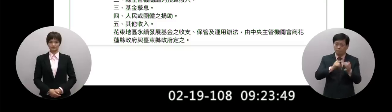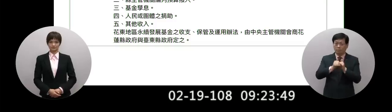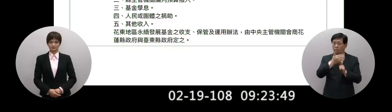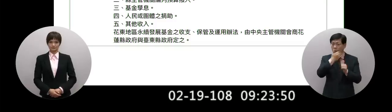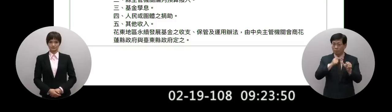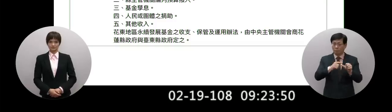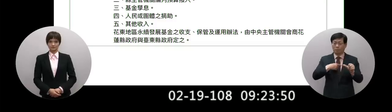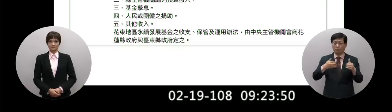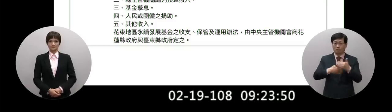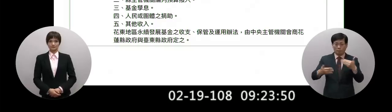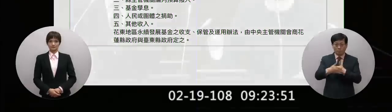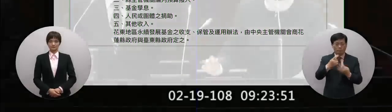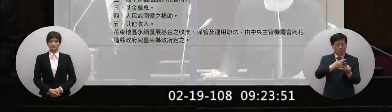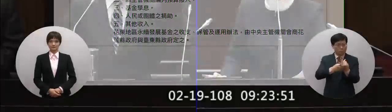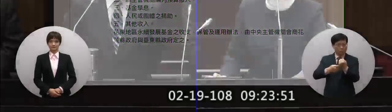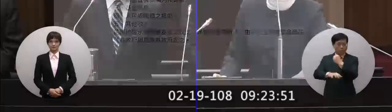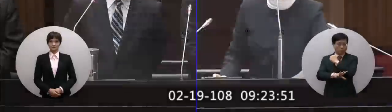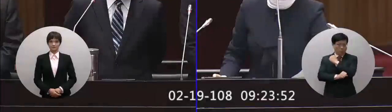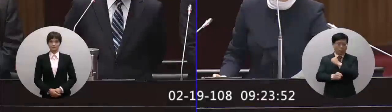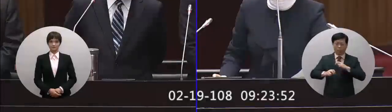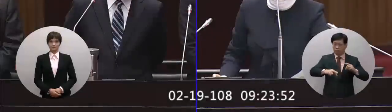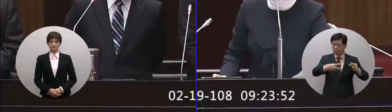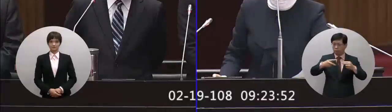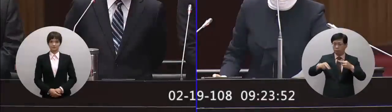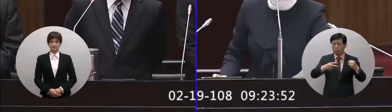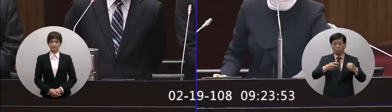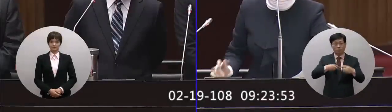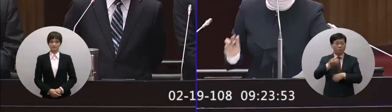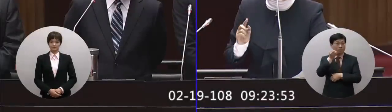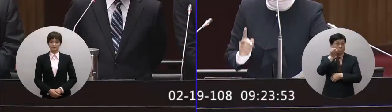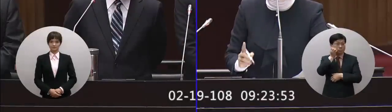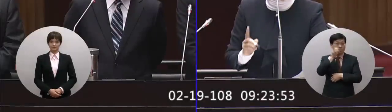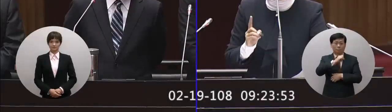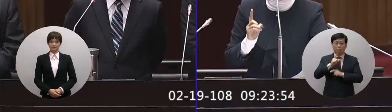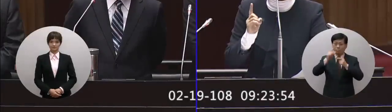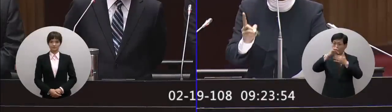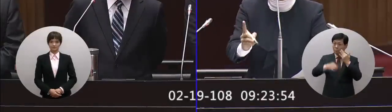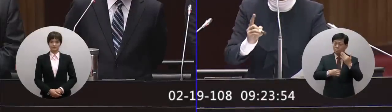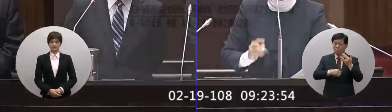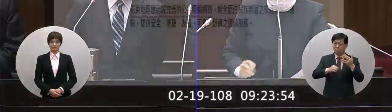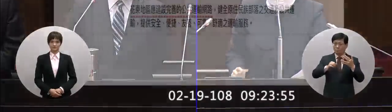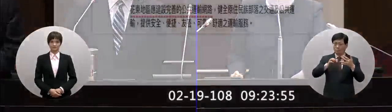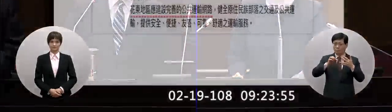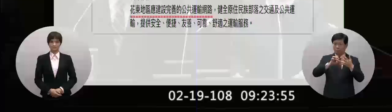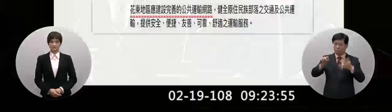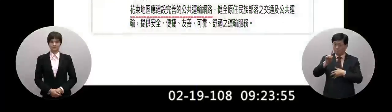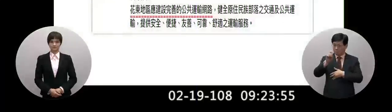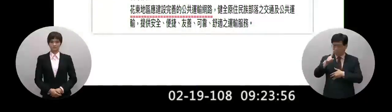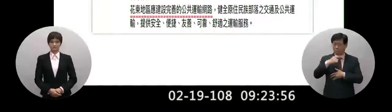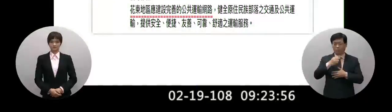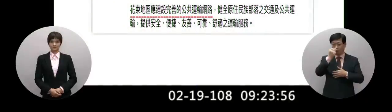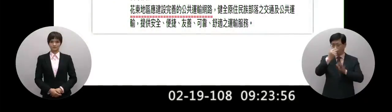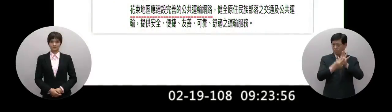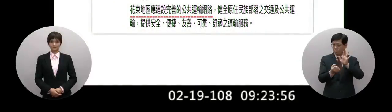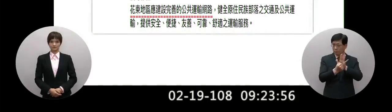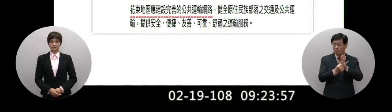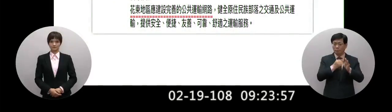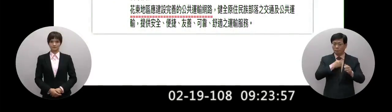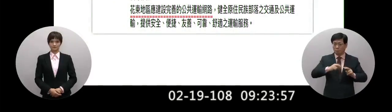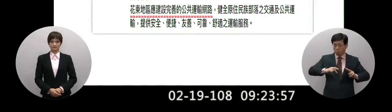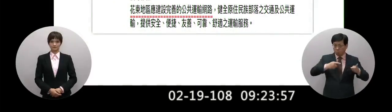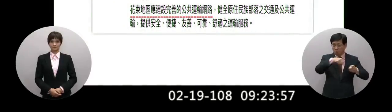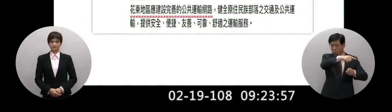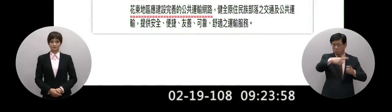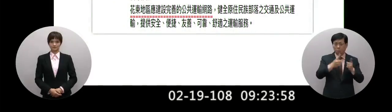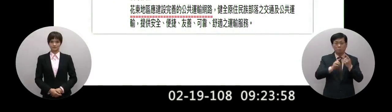福、交通等等的基础建设。其中花东条例第11条又特别规定，为了要改善花东地区